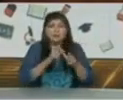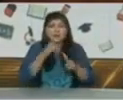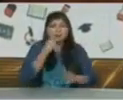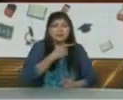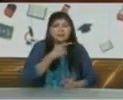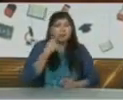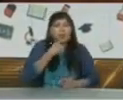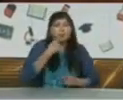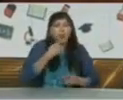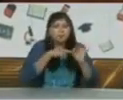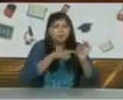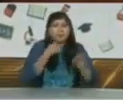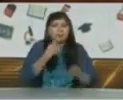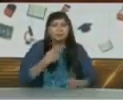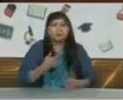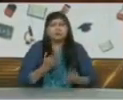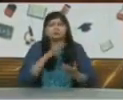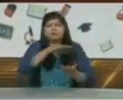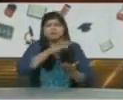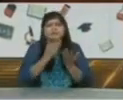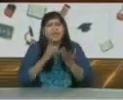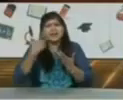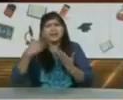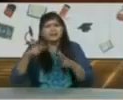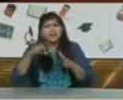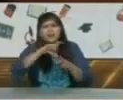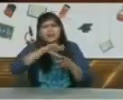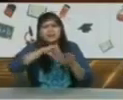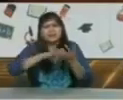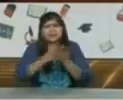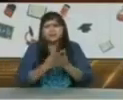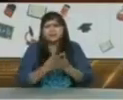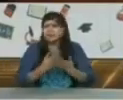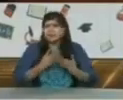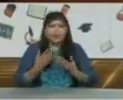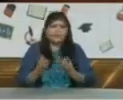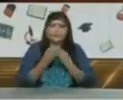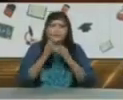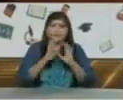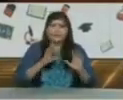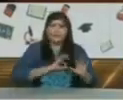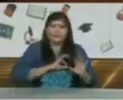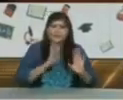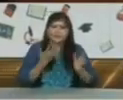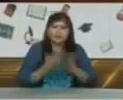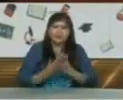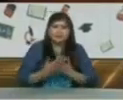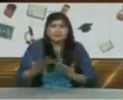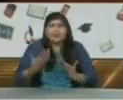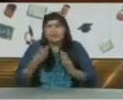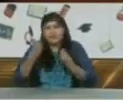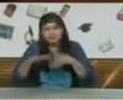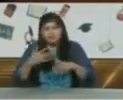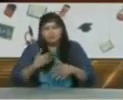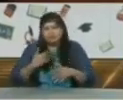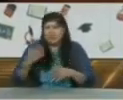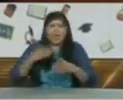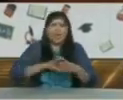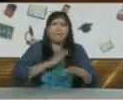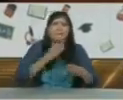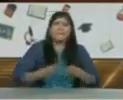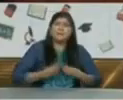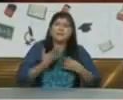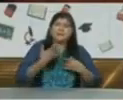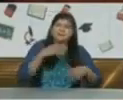जी, कुछ सब्जेक्ट्स और कुछ चैप्टर्स है जिनको लेकर मैं सहज नहीं हूँ, उनसे पीछा छुड़ाने में लगी रहती हूँ। मैं चाहे कितनी